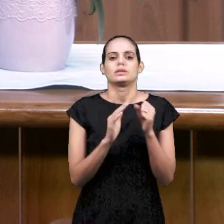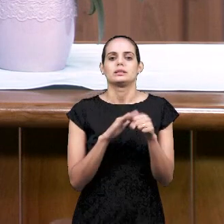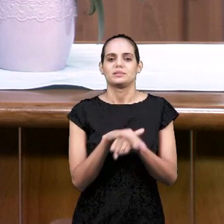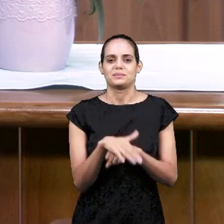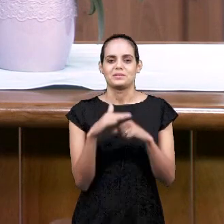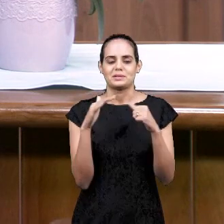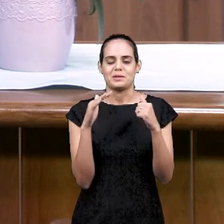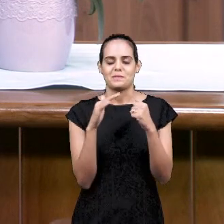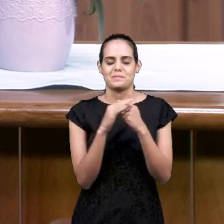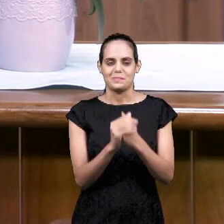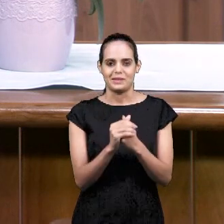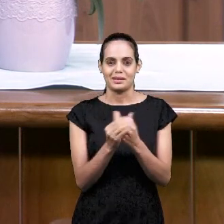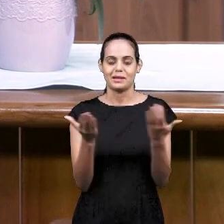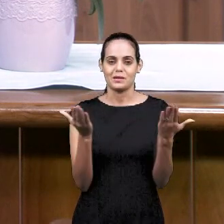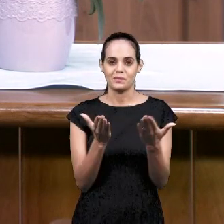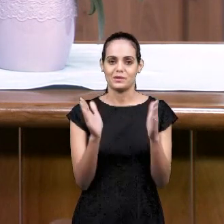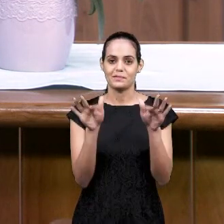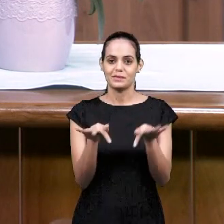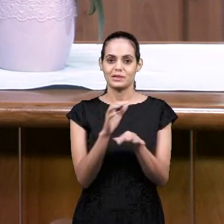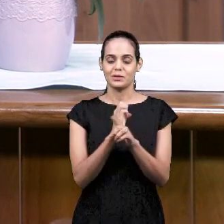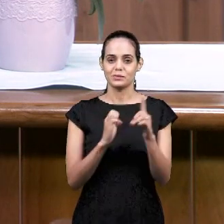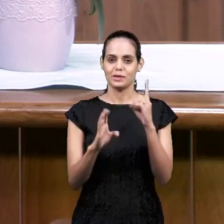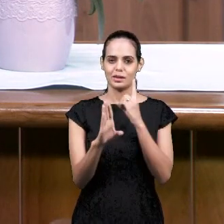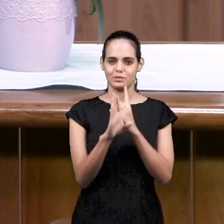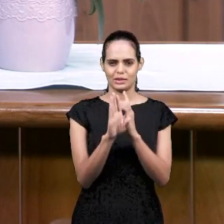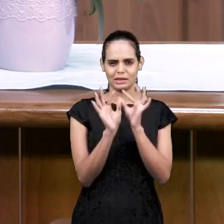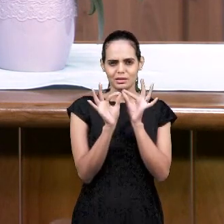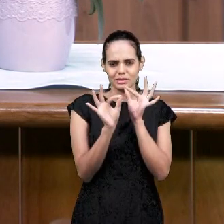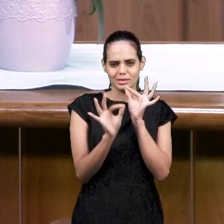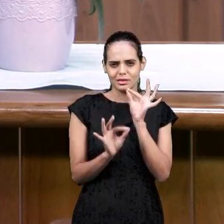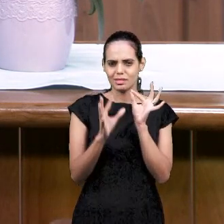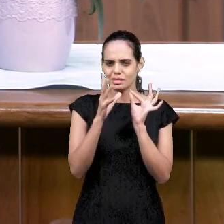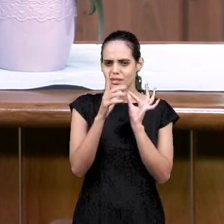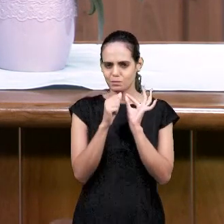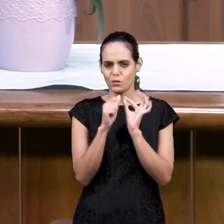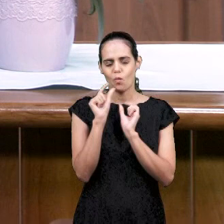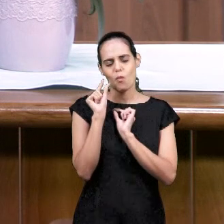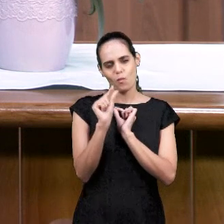de soi. Amen. Nous arrivons à la fin de l'école biblique dominicale. Aujourd'hui, nous allons